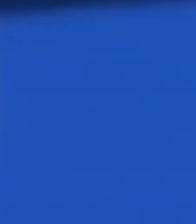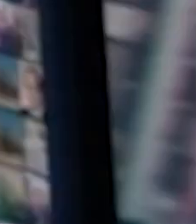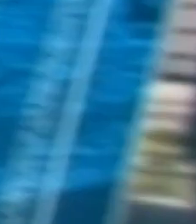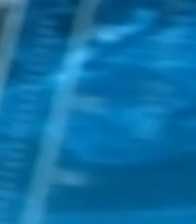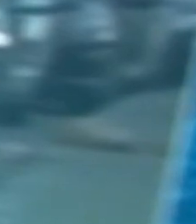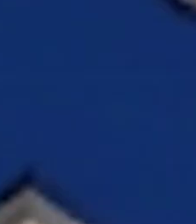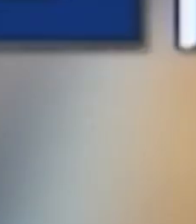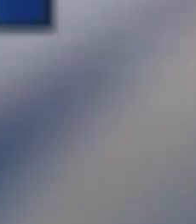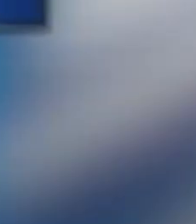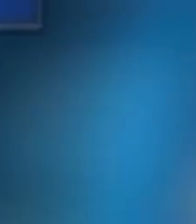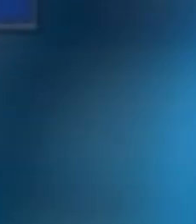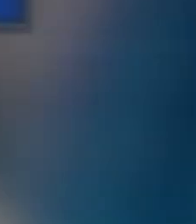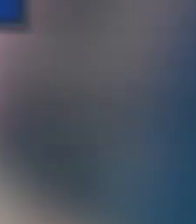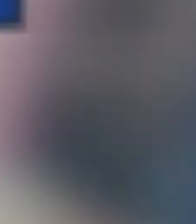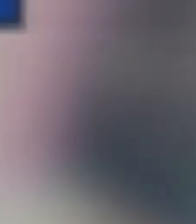الحلقه